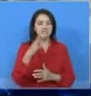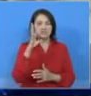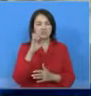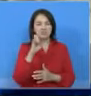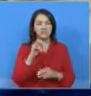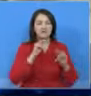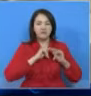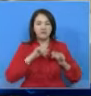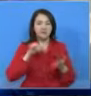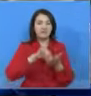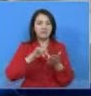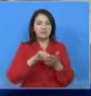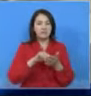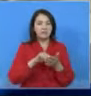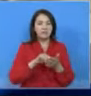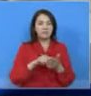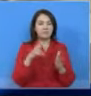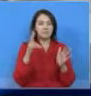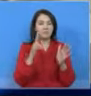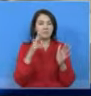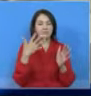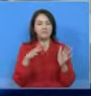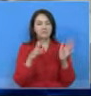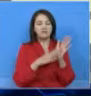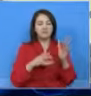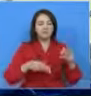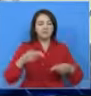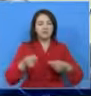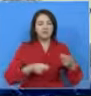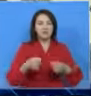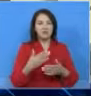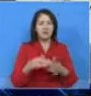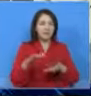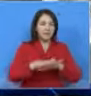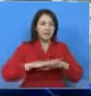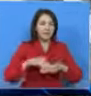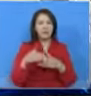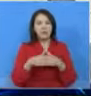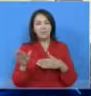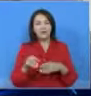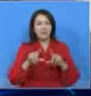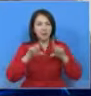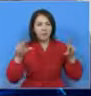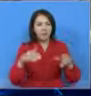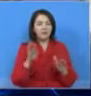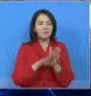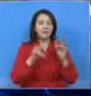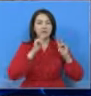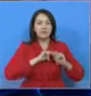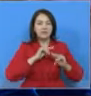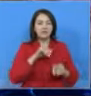вакансий. Приняли участие около 50 работодателей. Ярмарку посетили выпускники учебных заведений,